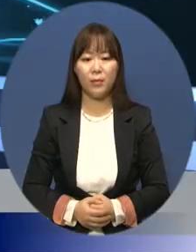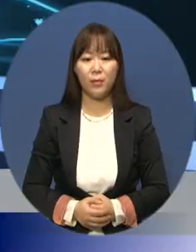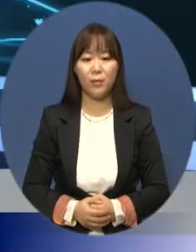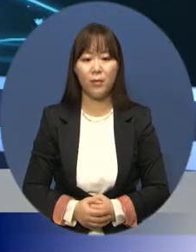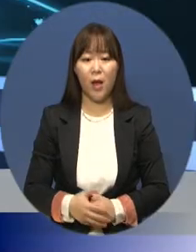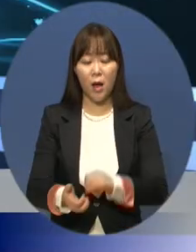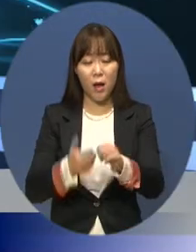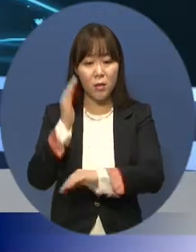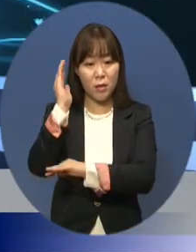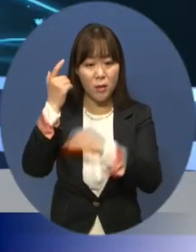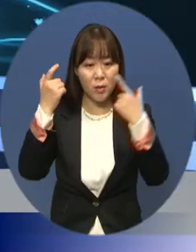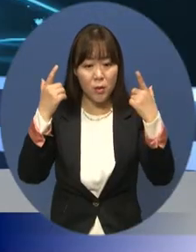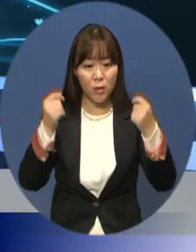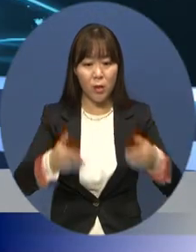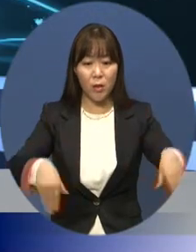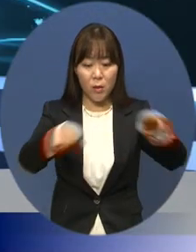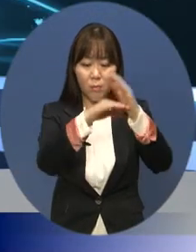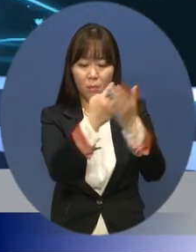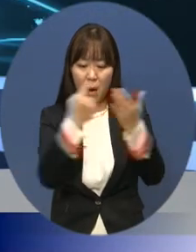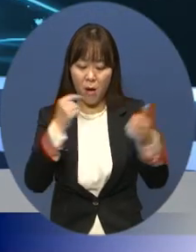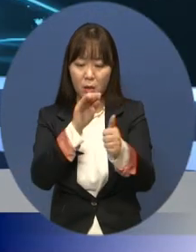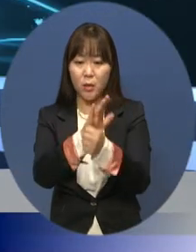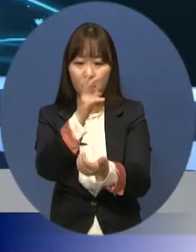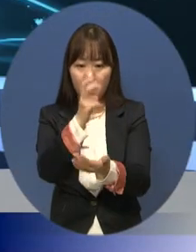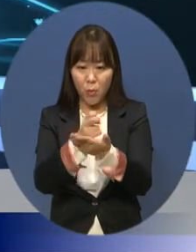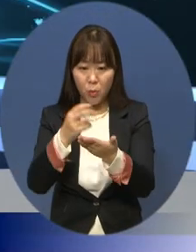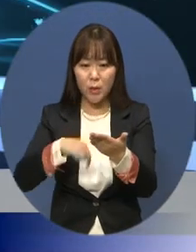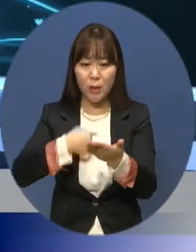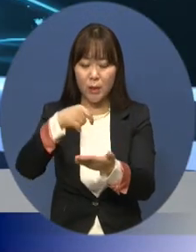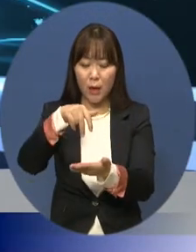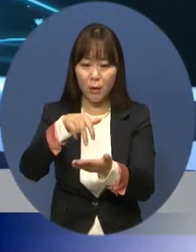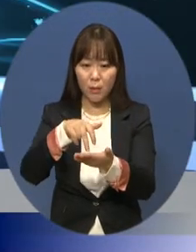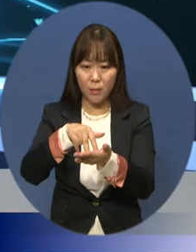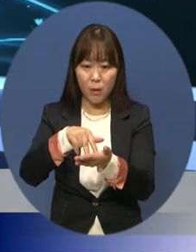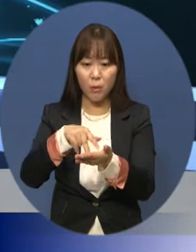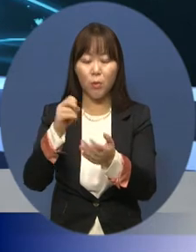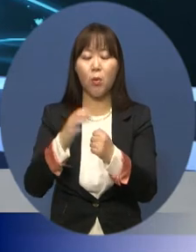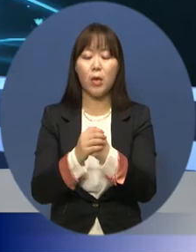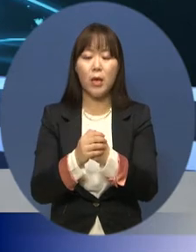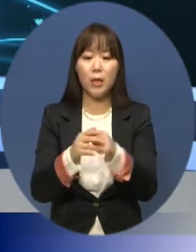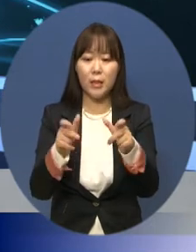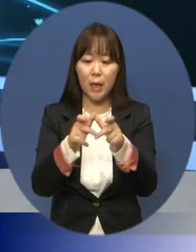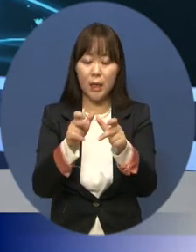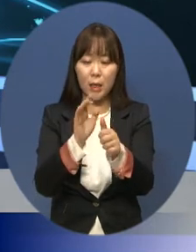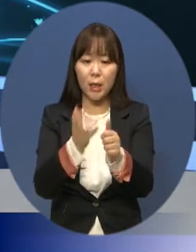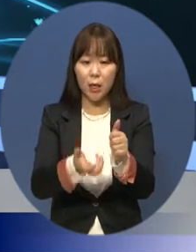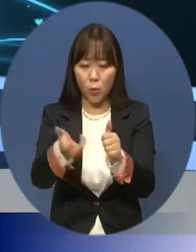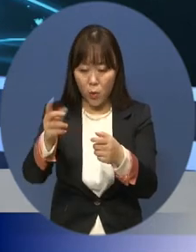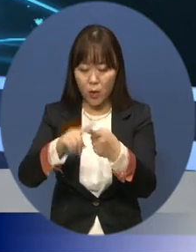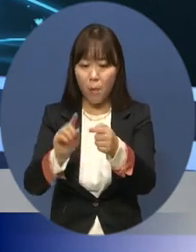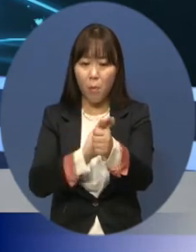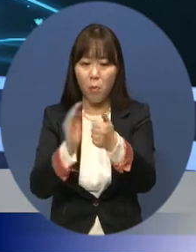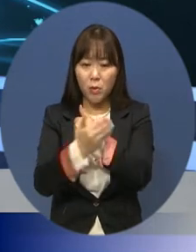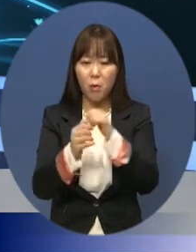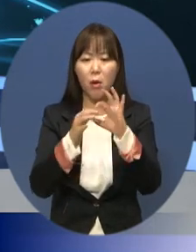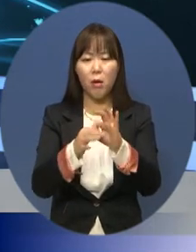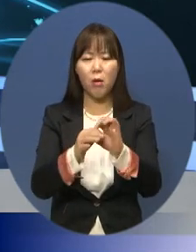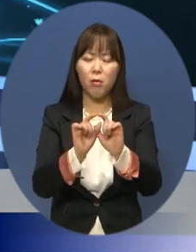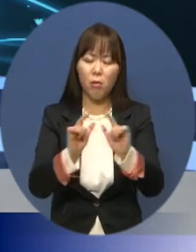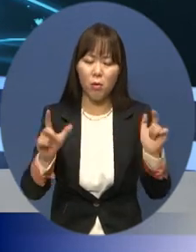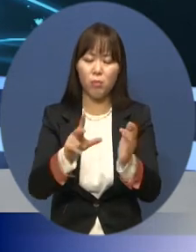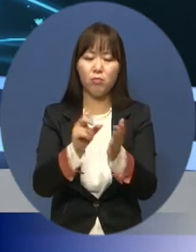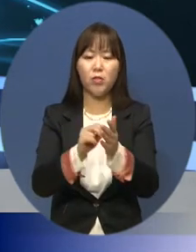앞서 전해드린 소식 처럼 탈 시설 지원 법과 장애인의 이동권 보장을 위한 지원 등 여전히 해결해야 할 문제가